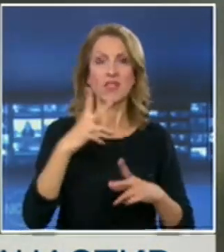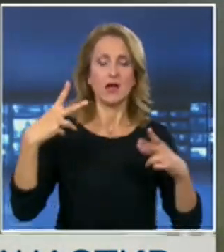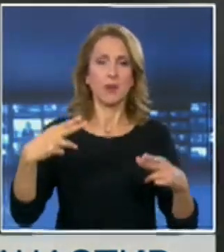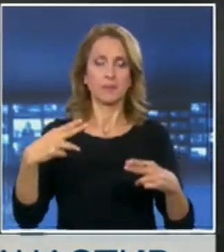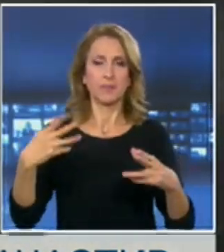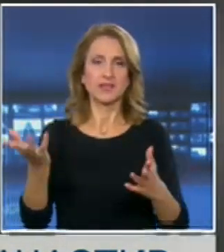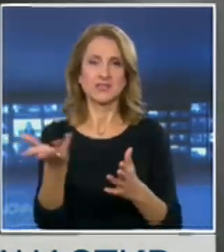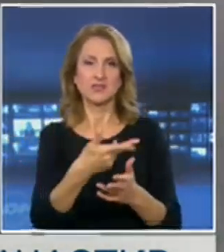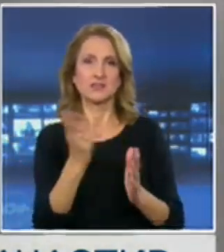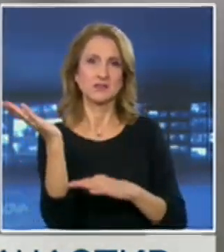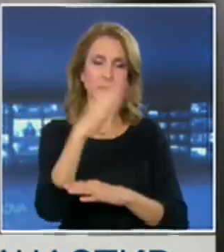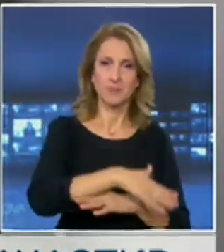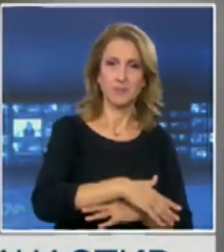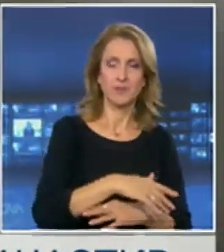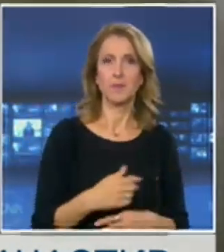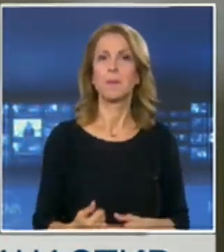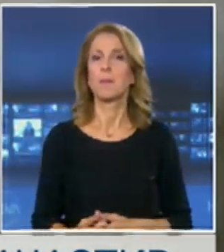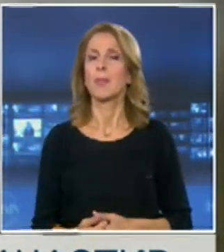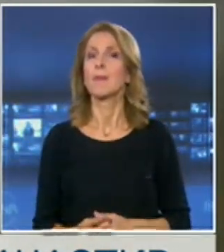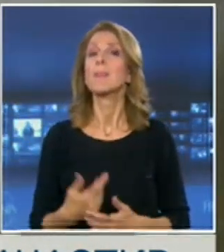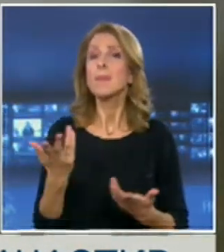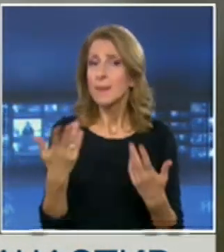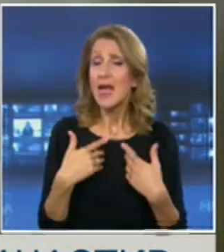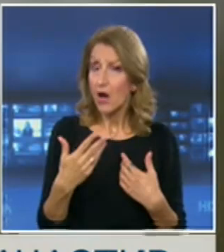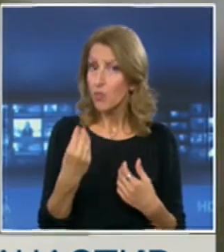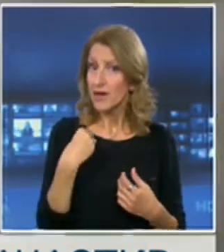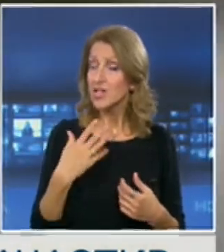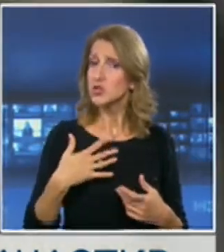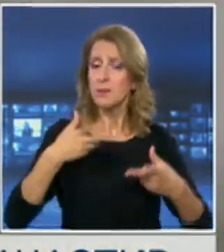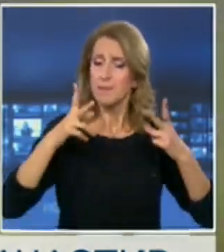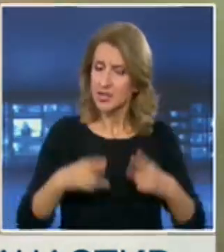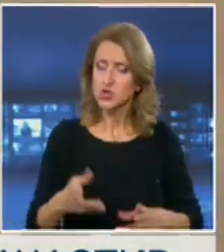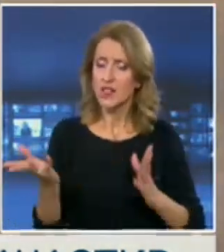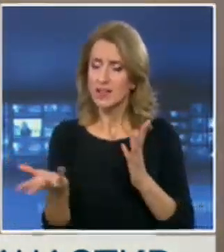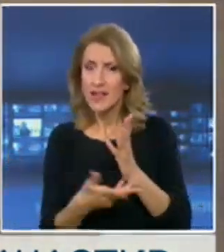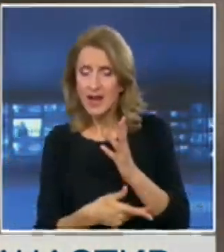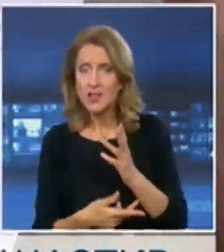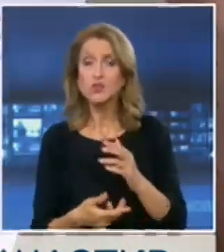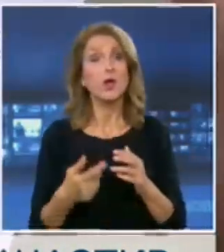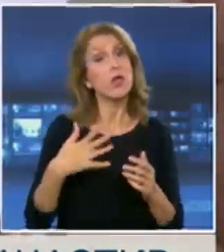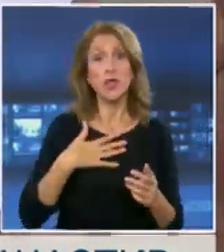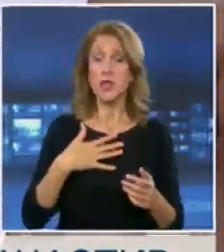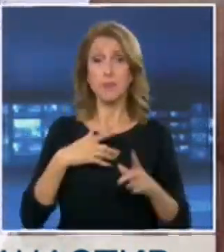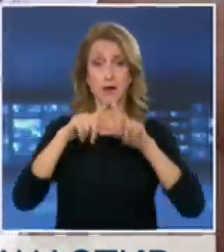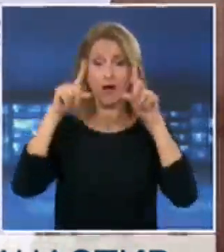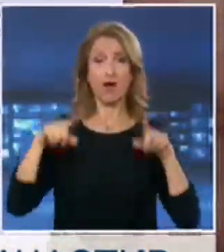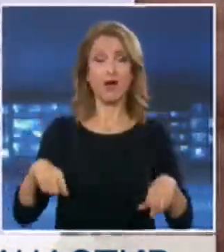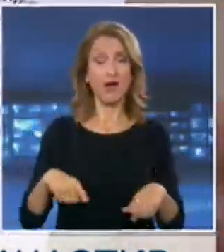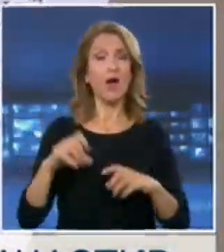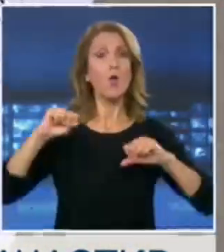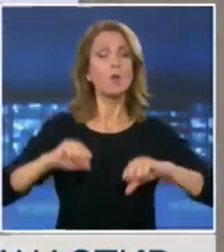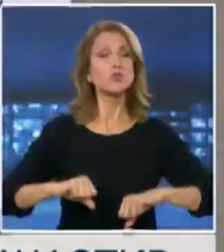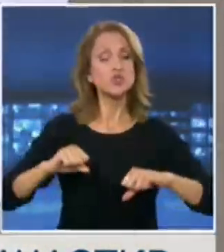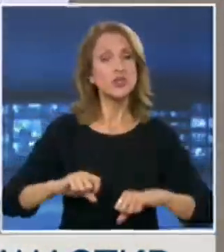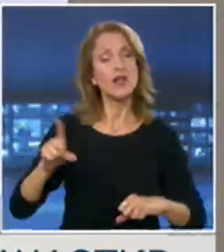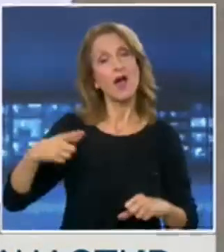Временно. Полицията като дойде да каже, че имате решение да режете, ще режете. А разрешение е имало, издадено от община Лясковец на база